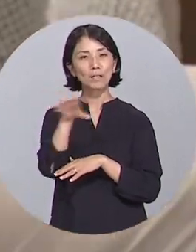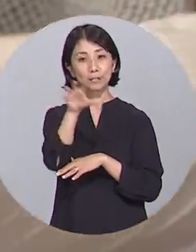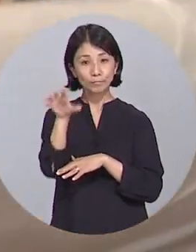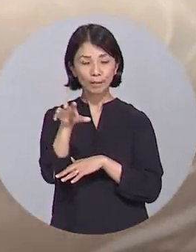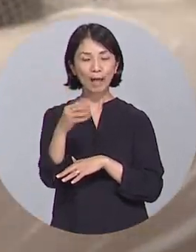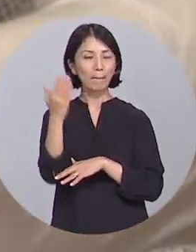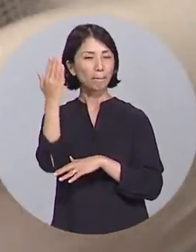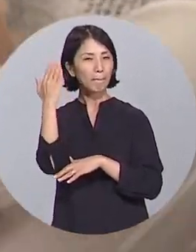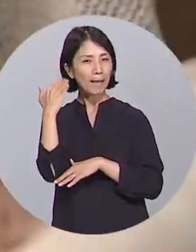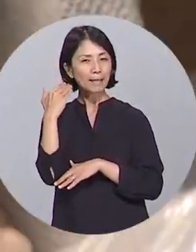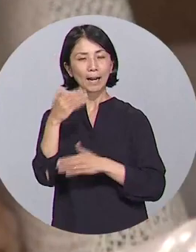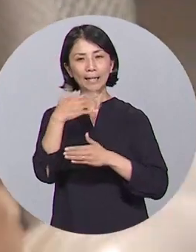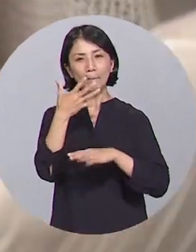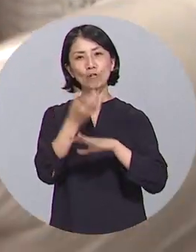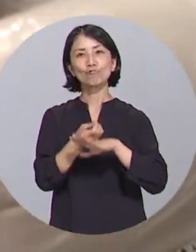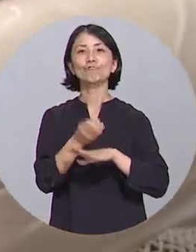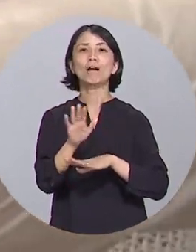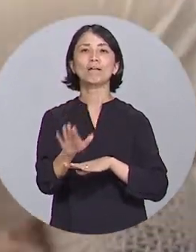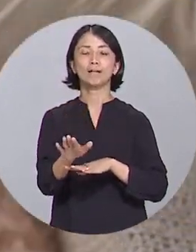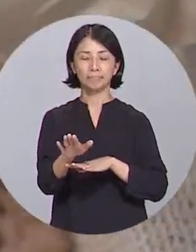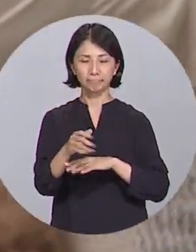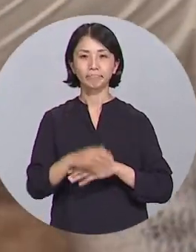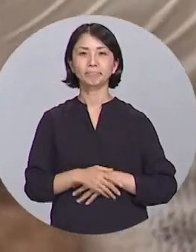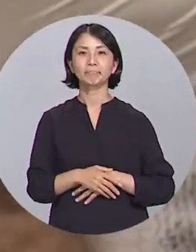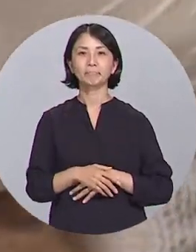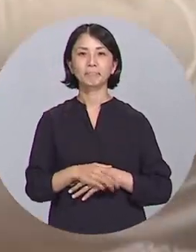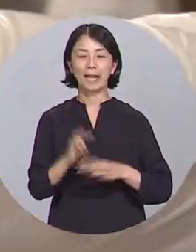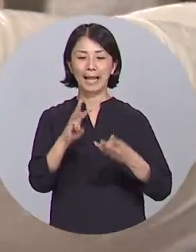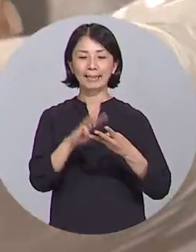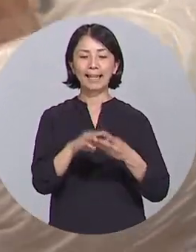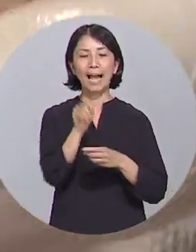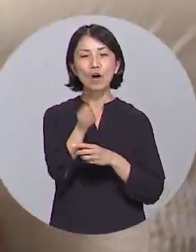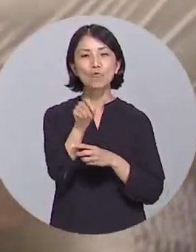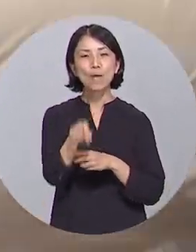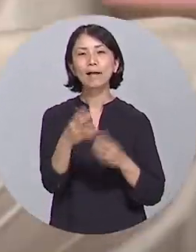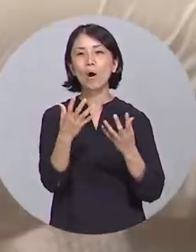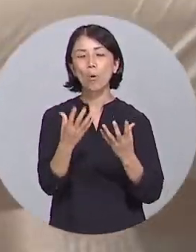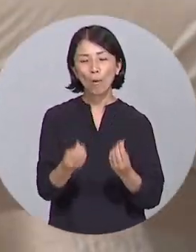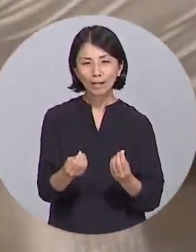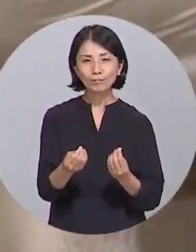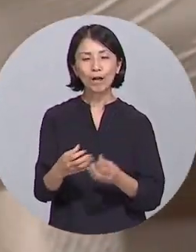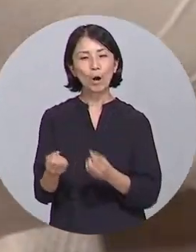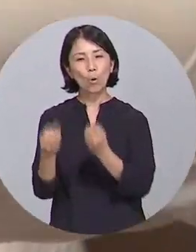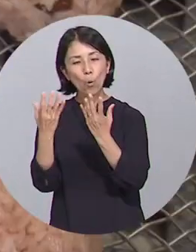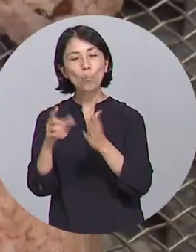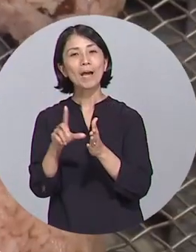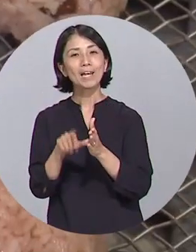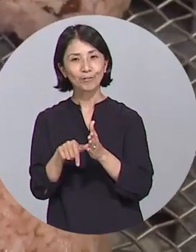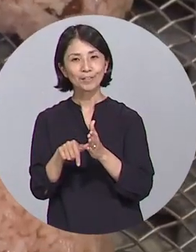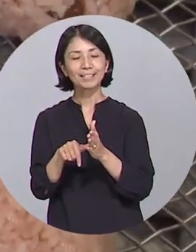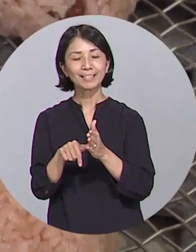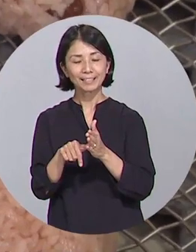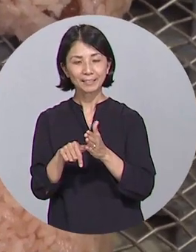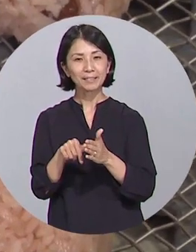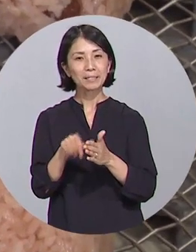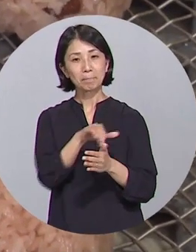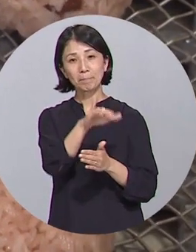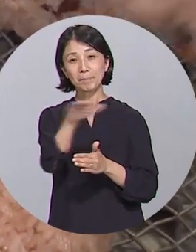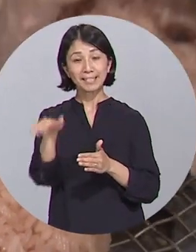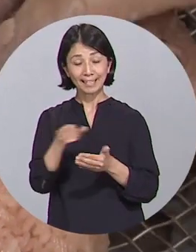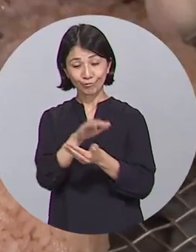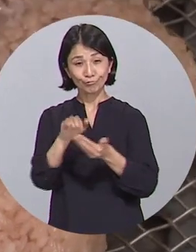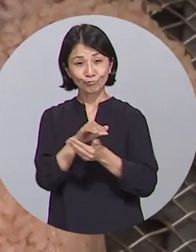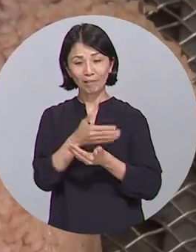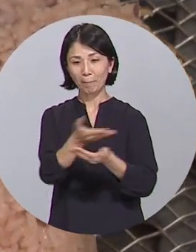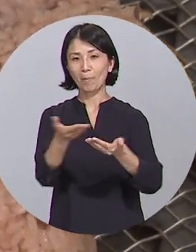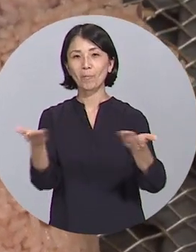では昔から食べられている和菓子で、田植えの終わりや夏祭り、 お祝い事の際の縁起物として作り振る舞